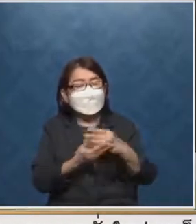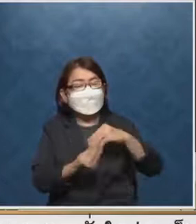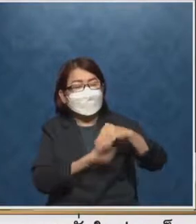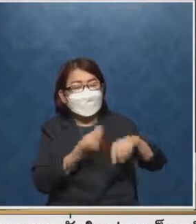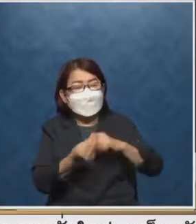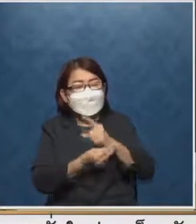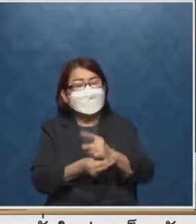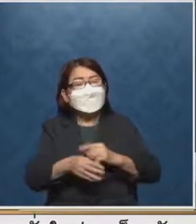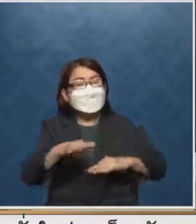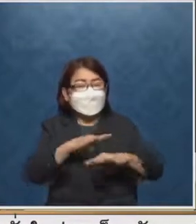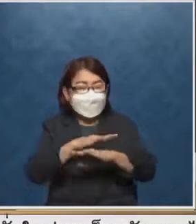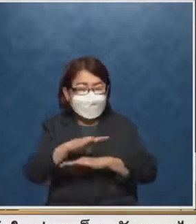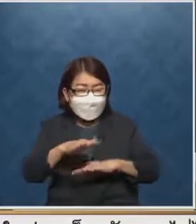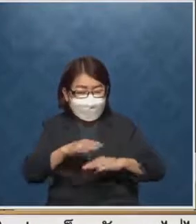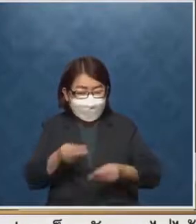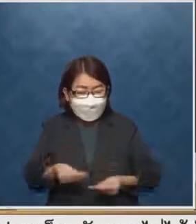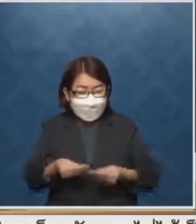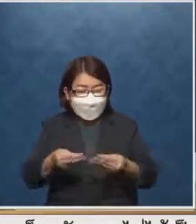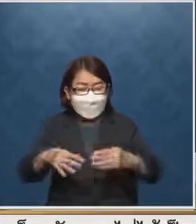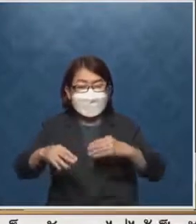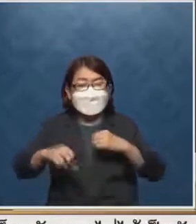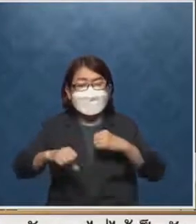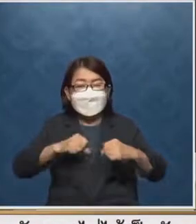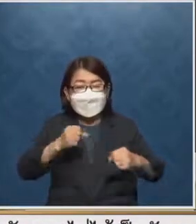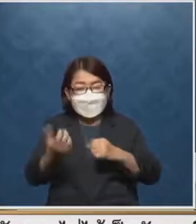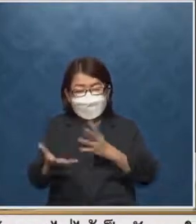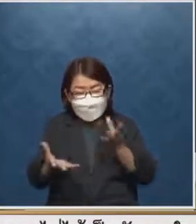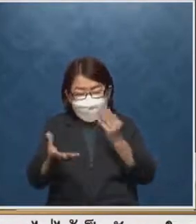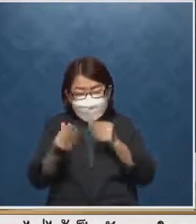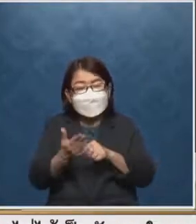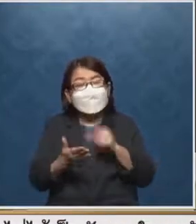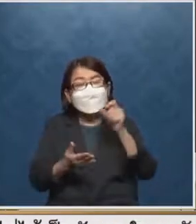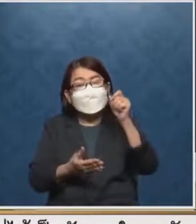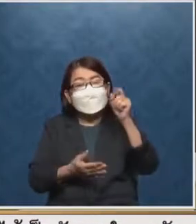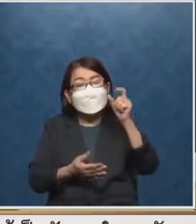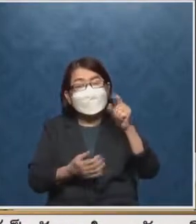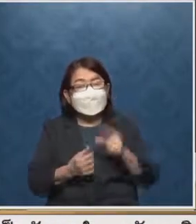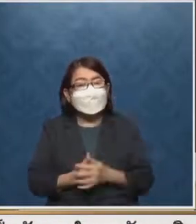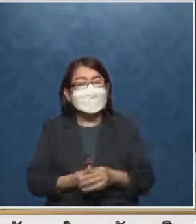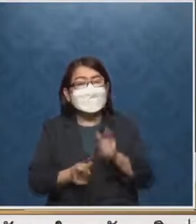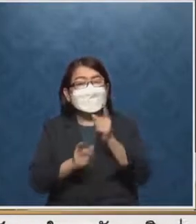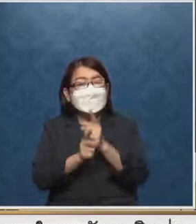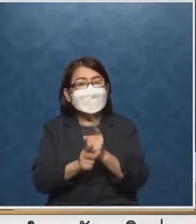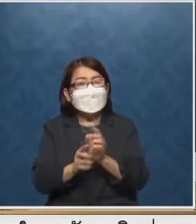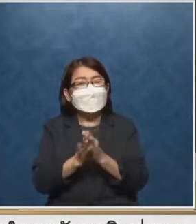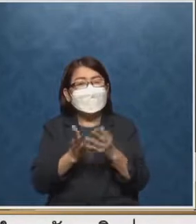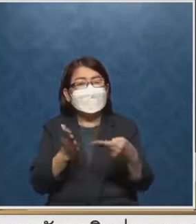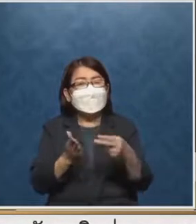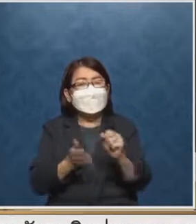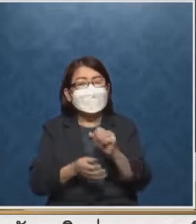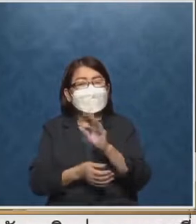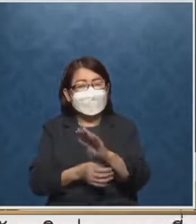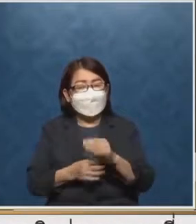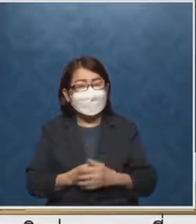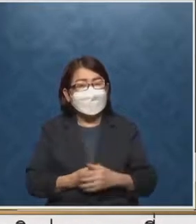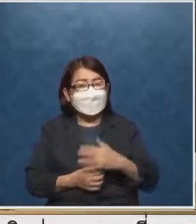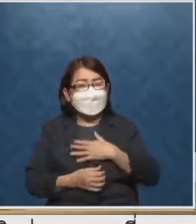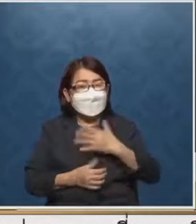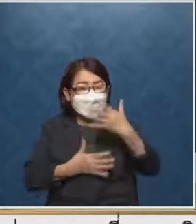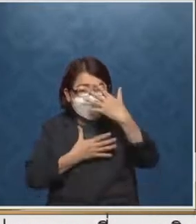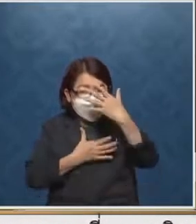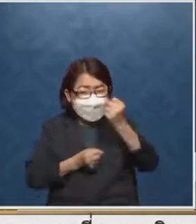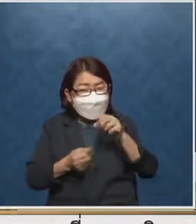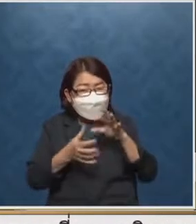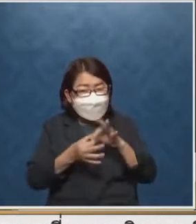เพื่อให้เยาวชนได้เข้าใจในเศรษฐศาสตร์แล้วก็เป็นตำราที่เขียนออกมาก็ผมสนใจในเรื่องของภาคป